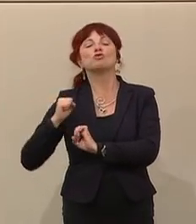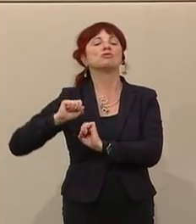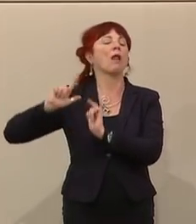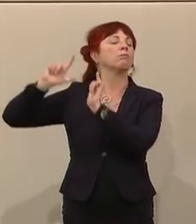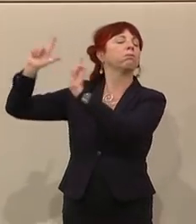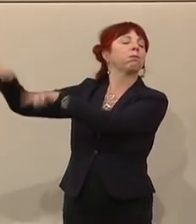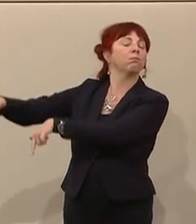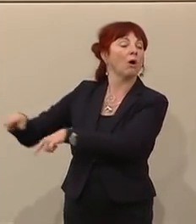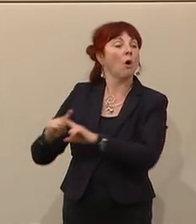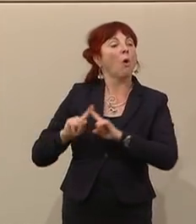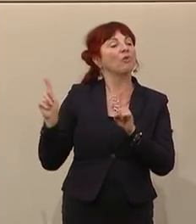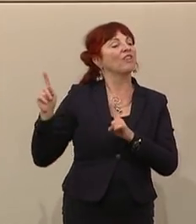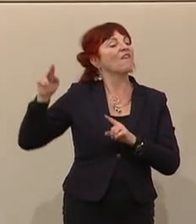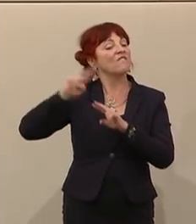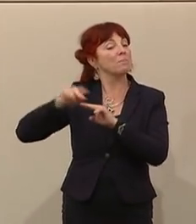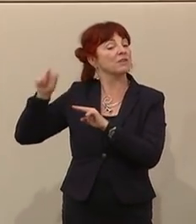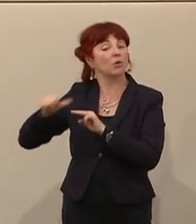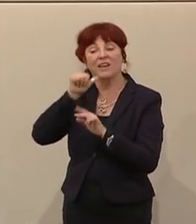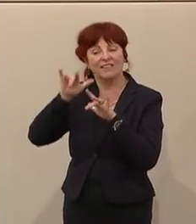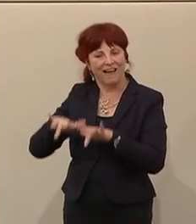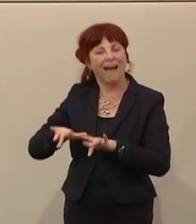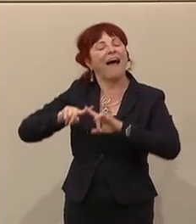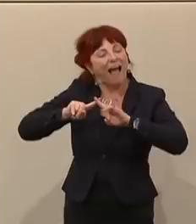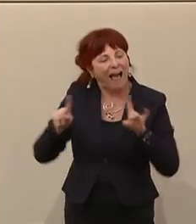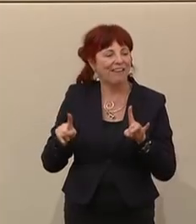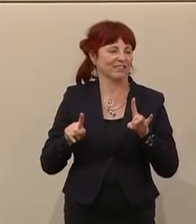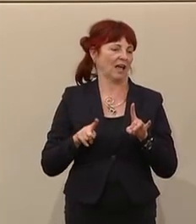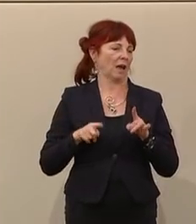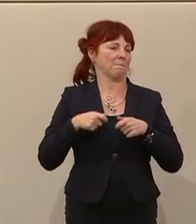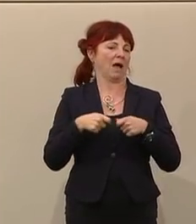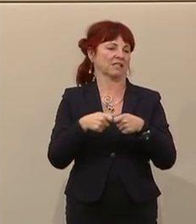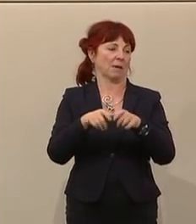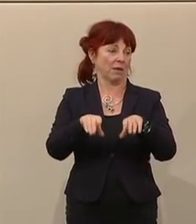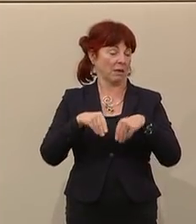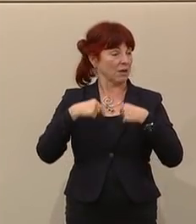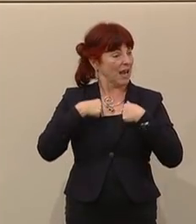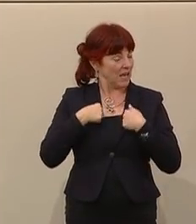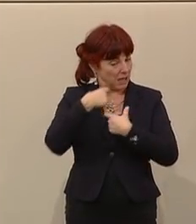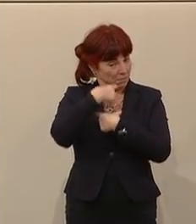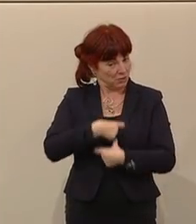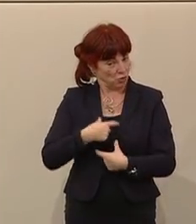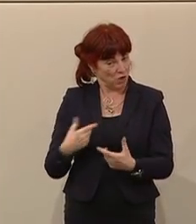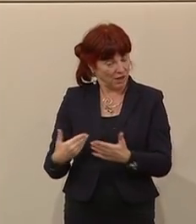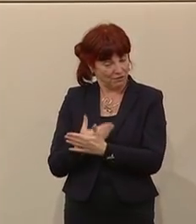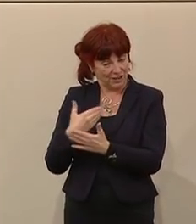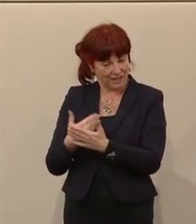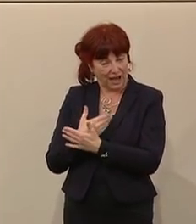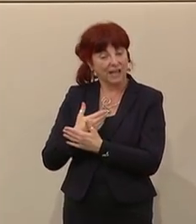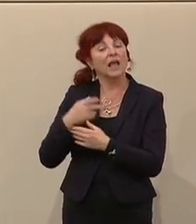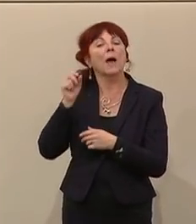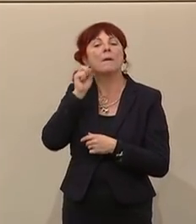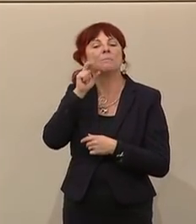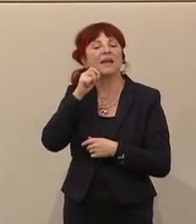ihrer Abwesenheit die Dinge anders zu regeln. Und das sage ich als jemand, der kein persönlicher Vertreter von Peter Griedling ist.